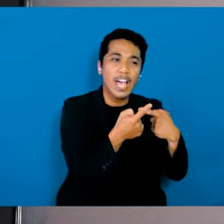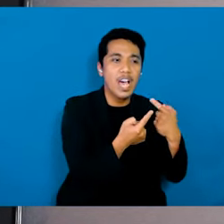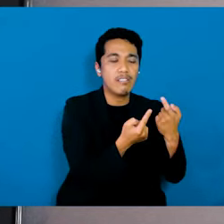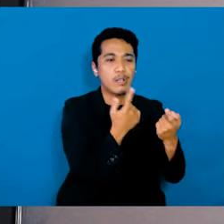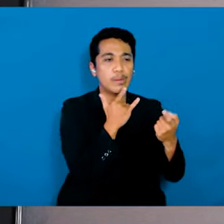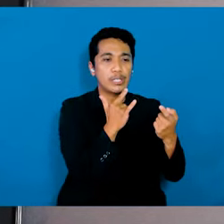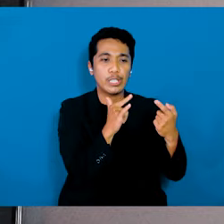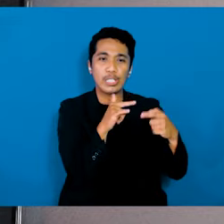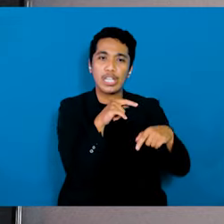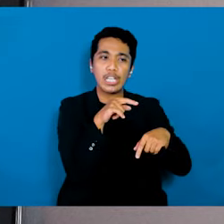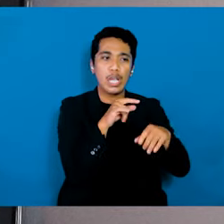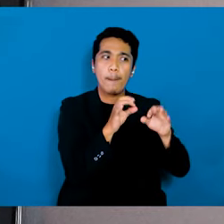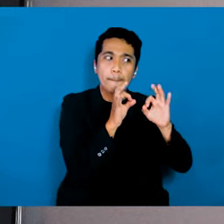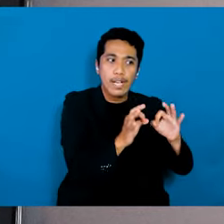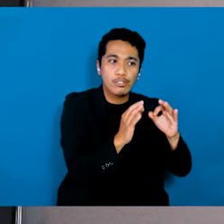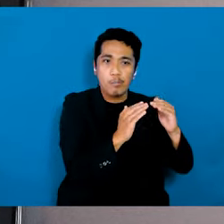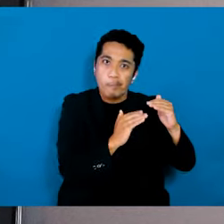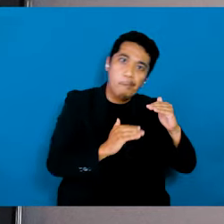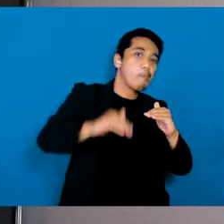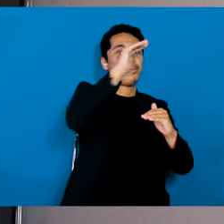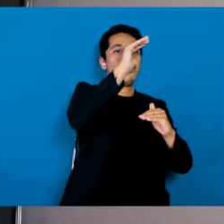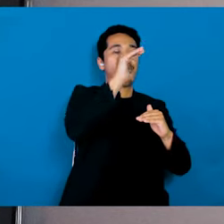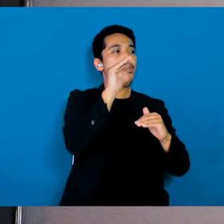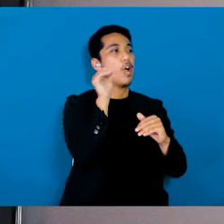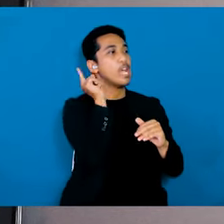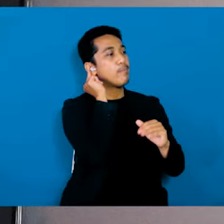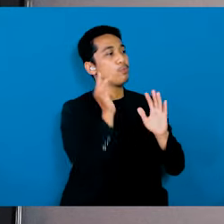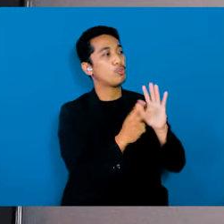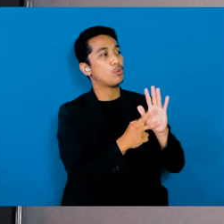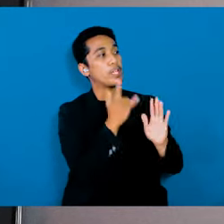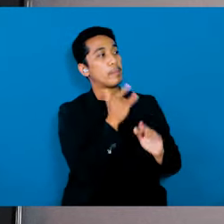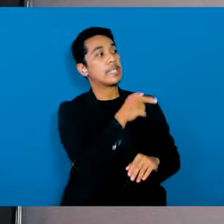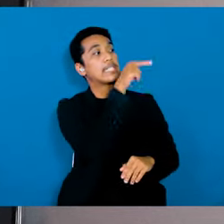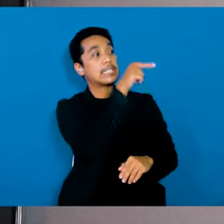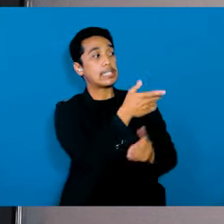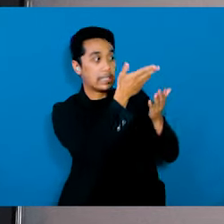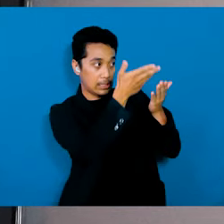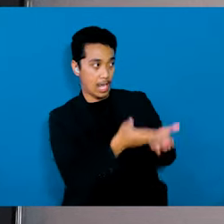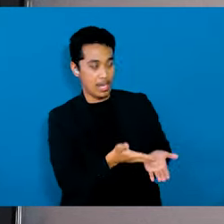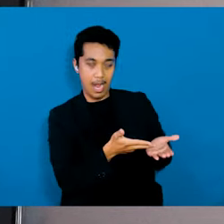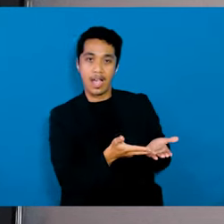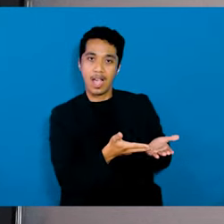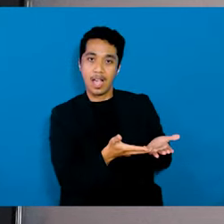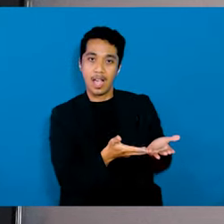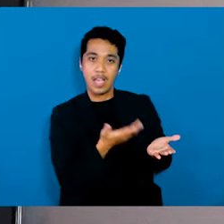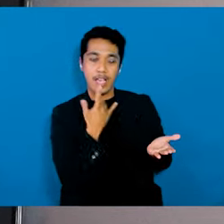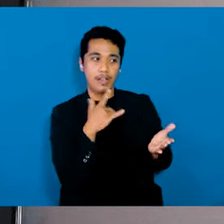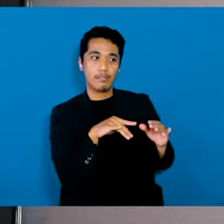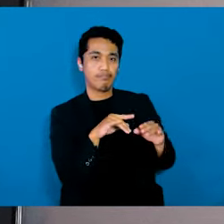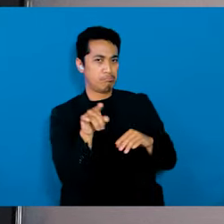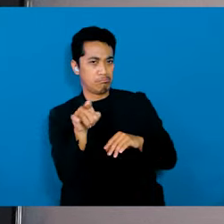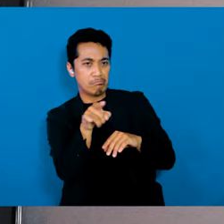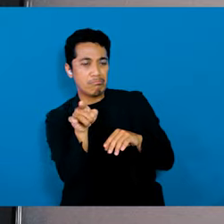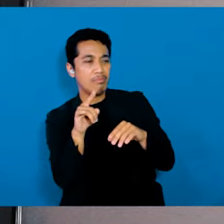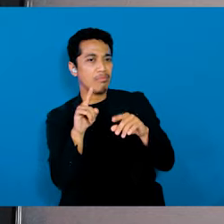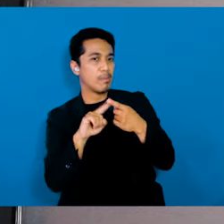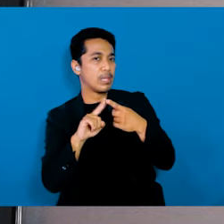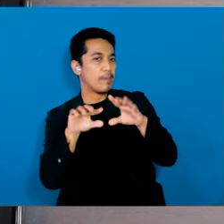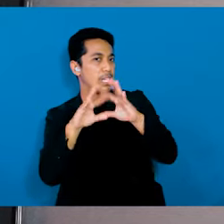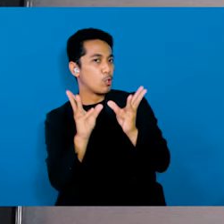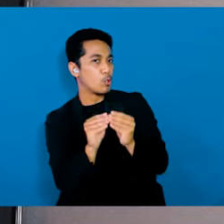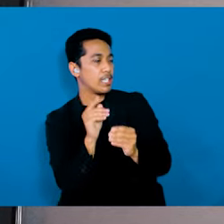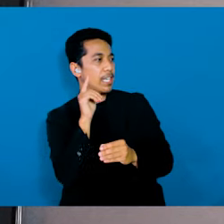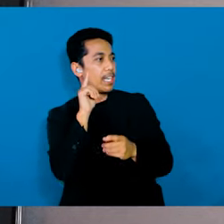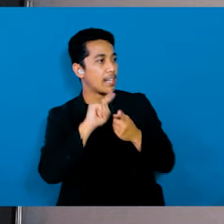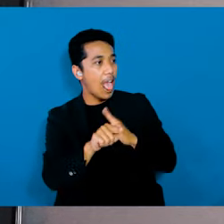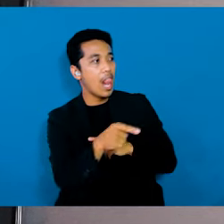titik balik begitu yang akhirnya membentuk Bu Nuning yang seperti sekarang nih begitu, yang seperti Sobat Inklusi kenal